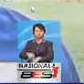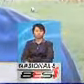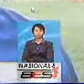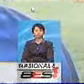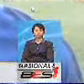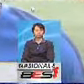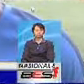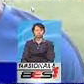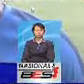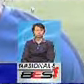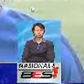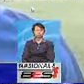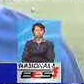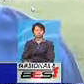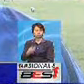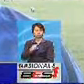berakang